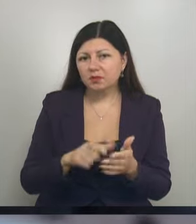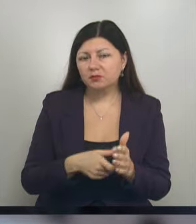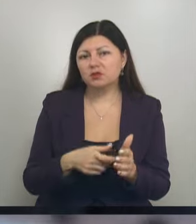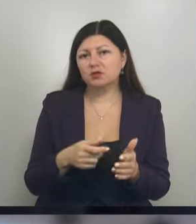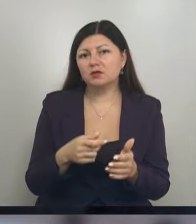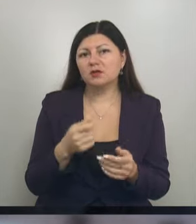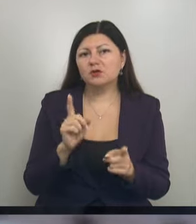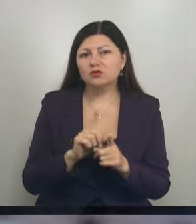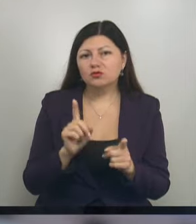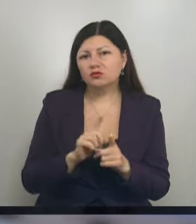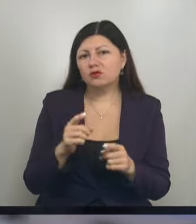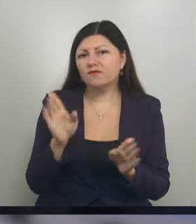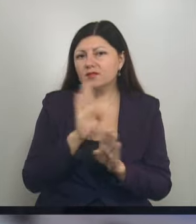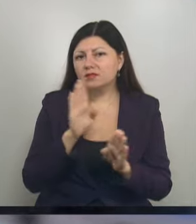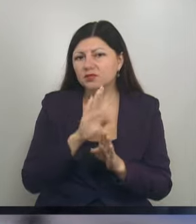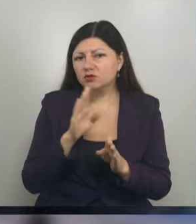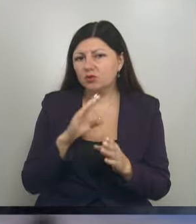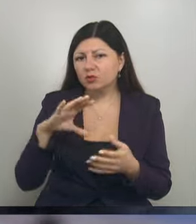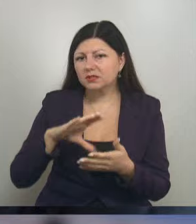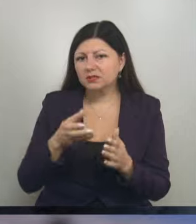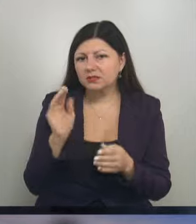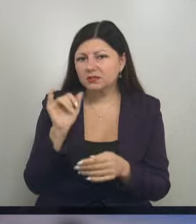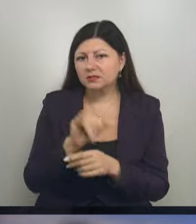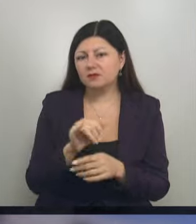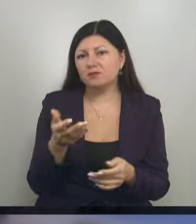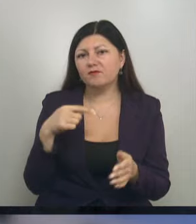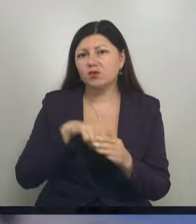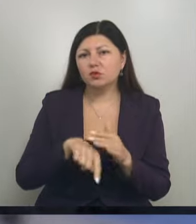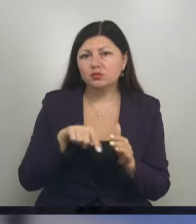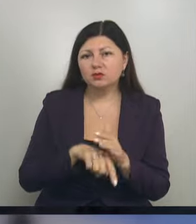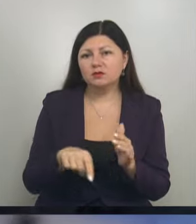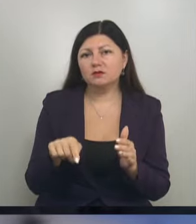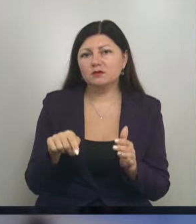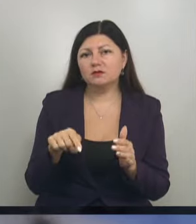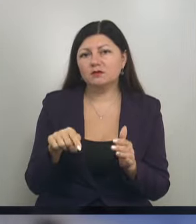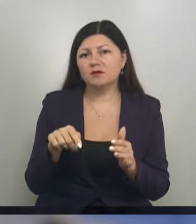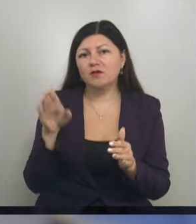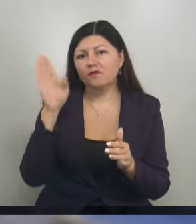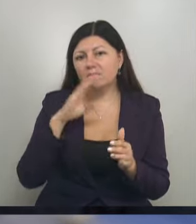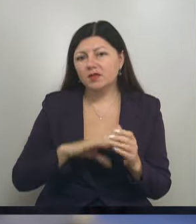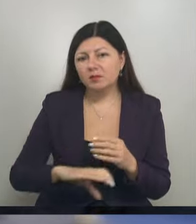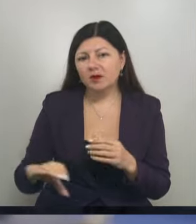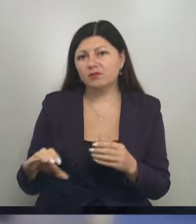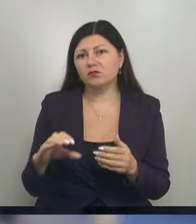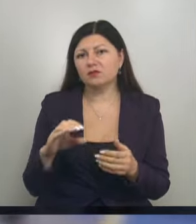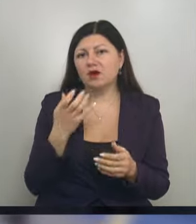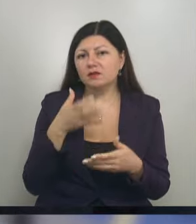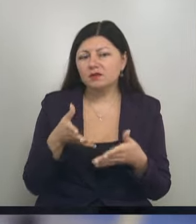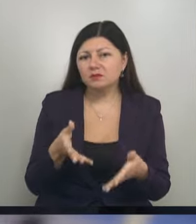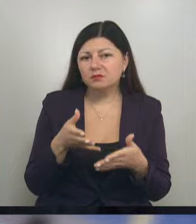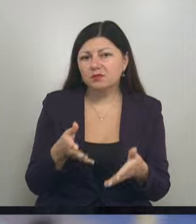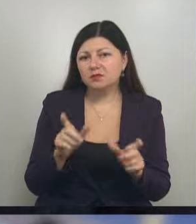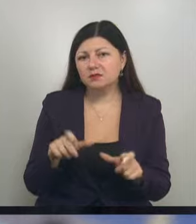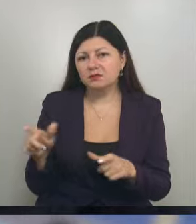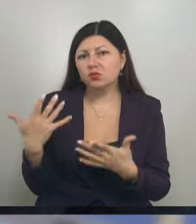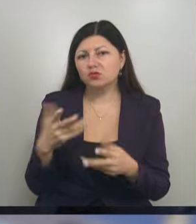монтаж вентиляционных систем, монтаж внутренних водопроводных систем, отопление, система